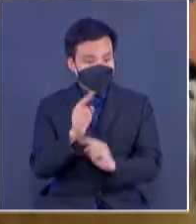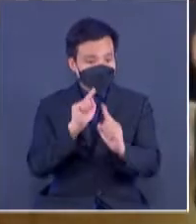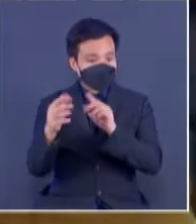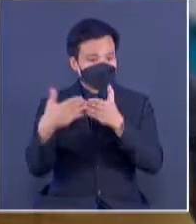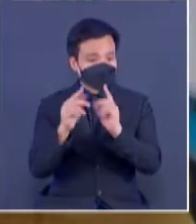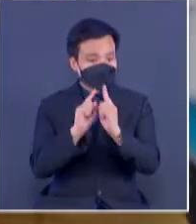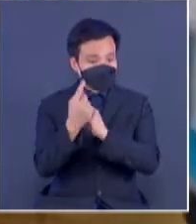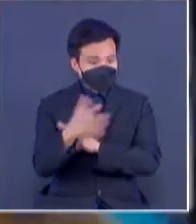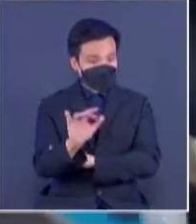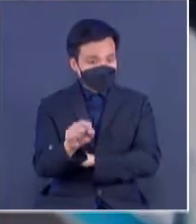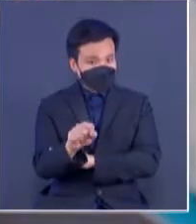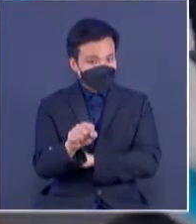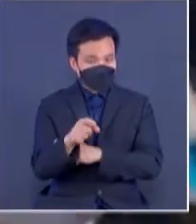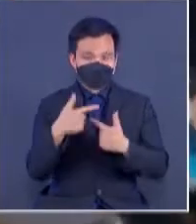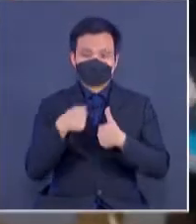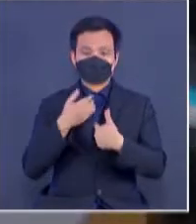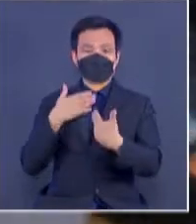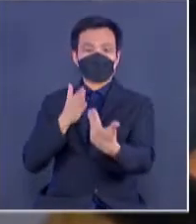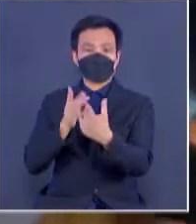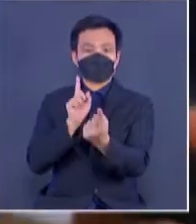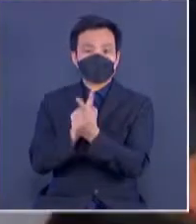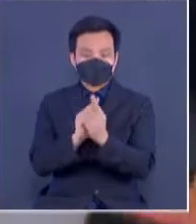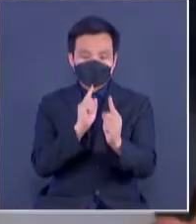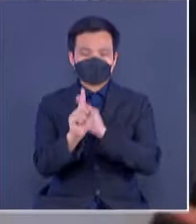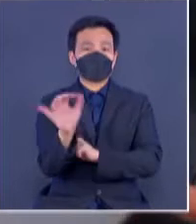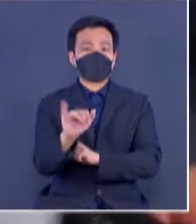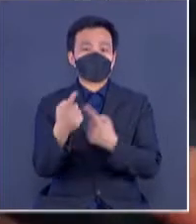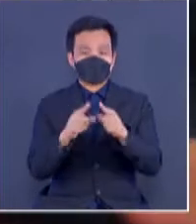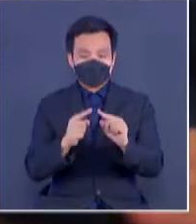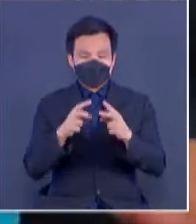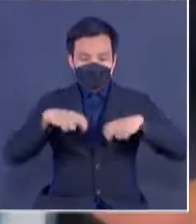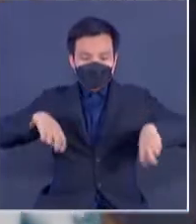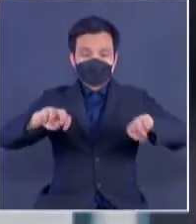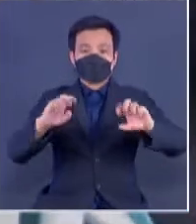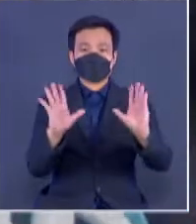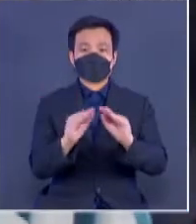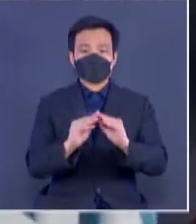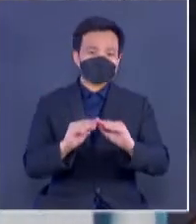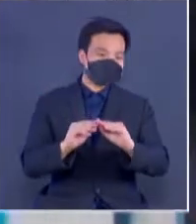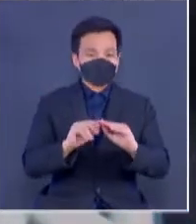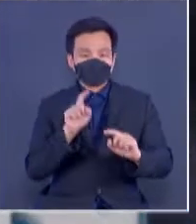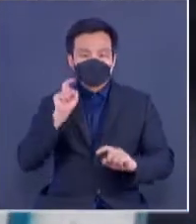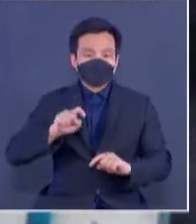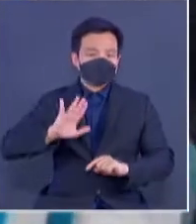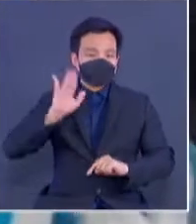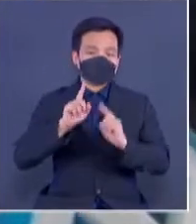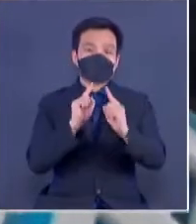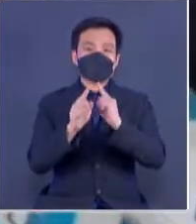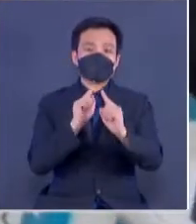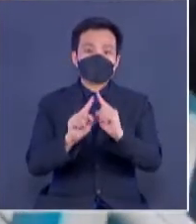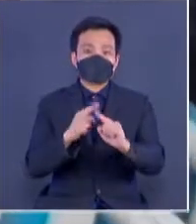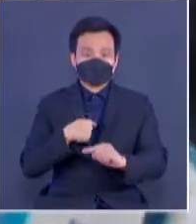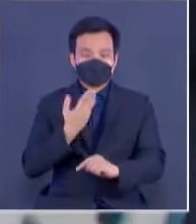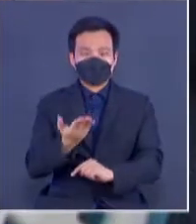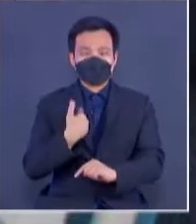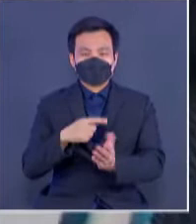ไหมคะ ก็ไม่ได้คุยกันโดยตรงนะครับก็ประชุมร่วมกันเฉยๆนะแต่ก็อย่างที่ได้คุยกันในที่ประชุมว่าอยากให้จบ